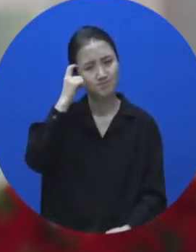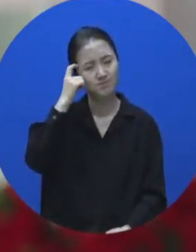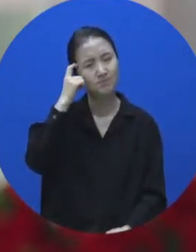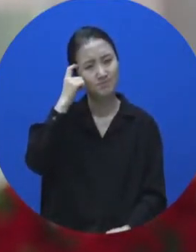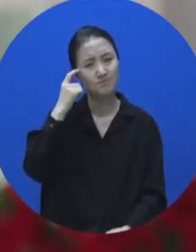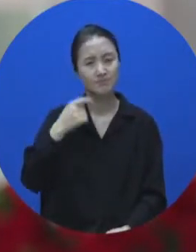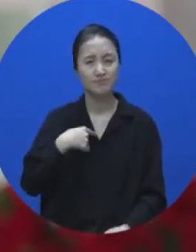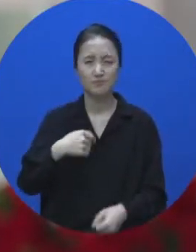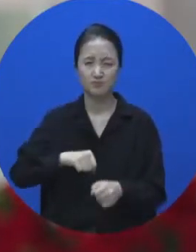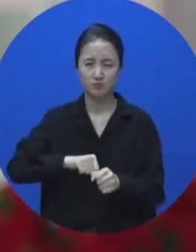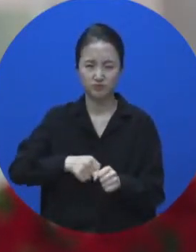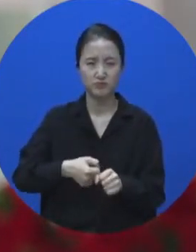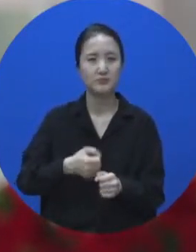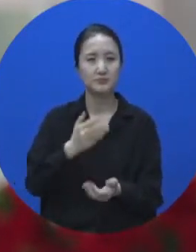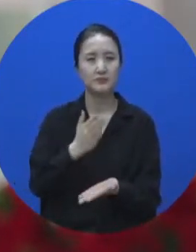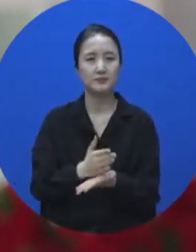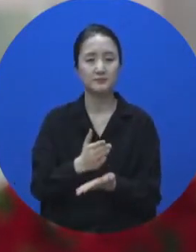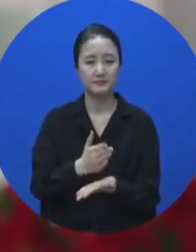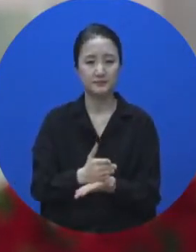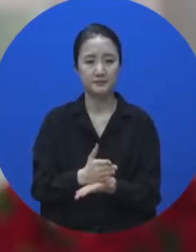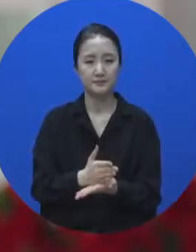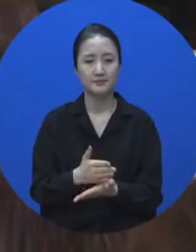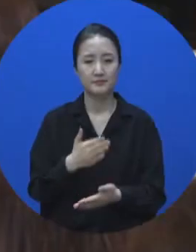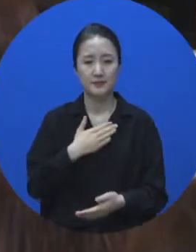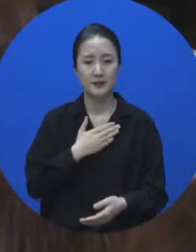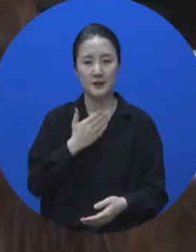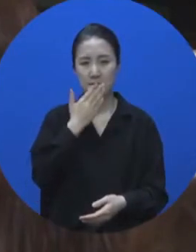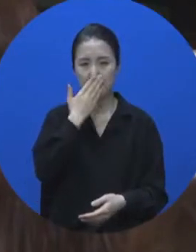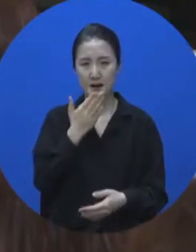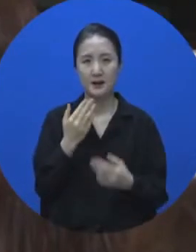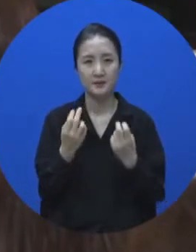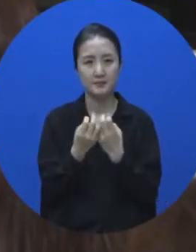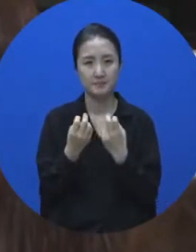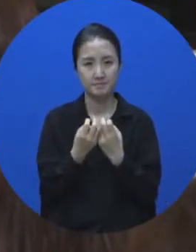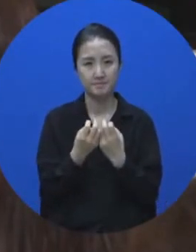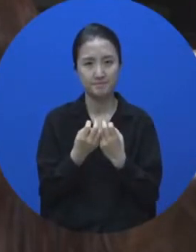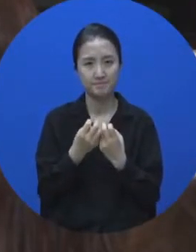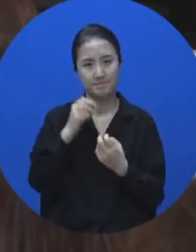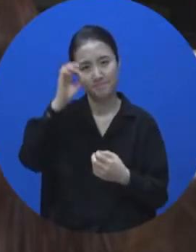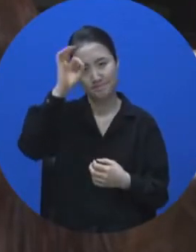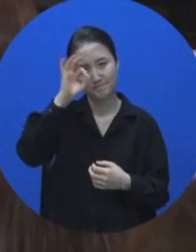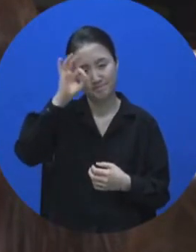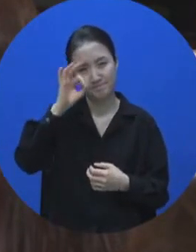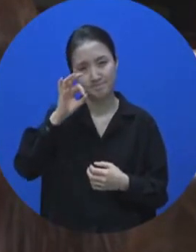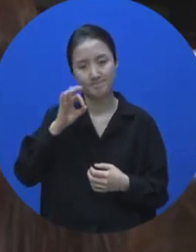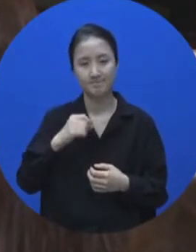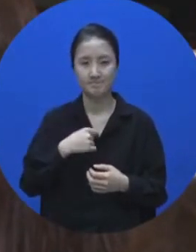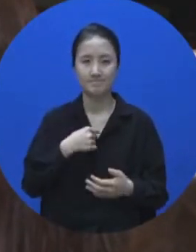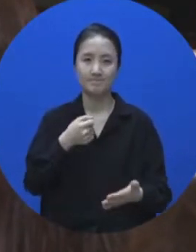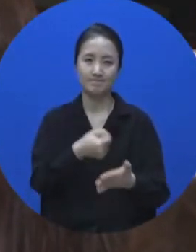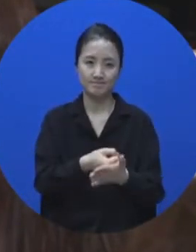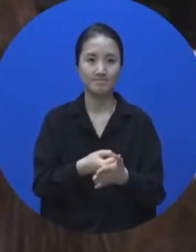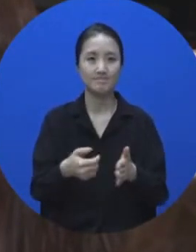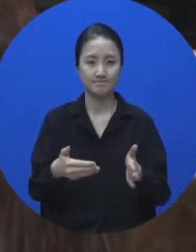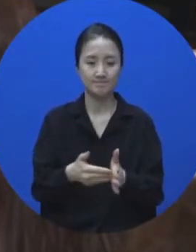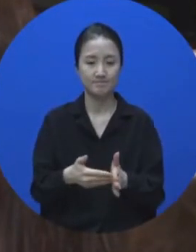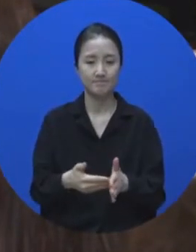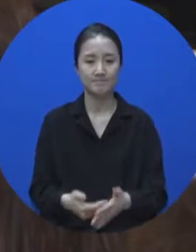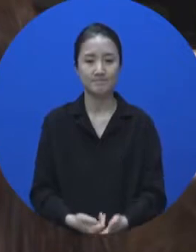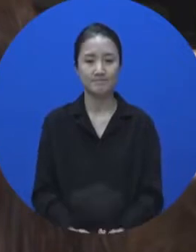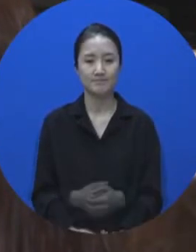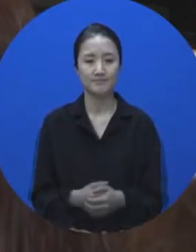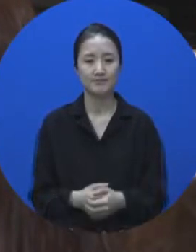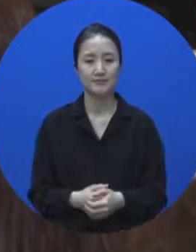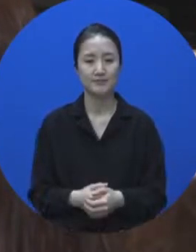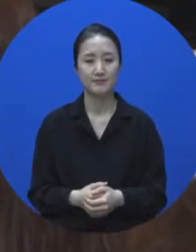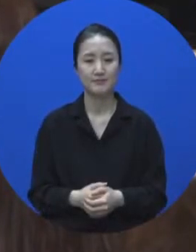있는 방법대로 많이 진행을 하게 됐죠. 저는 하루도 빠짐없이 한번 한달 내내 법원에